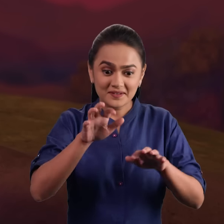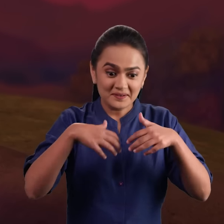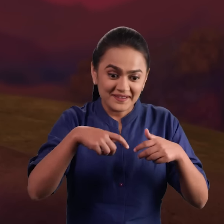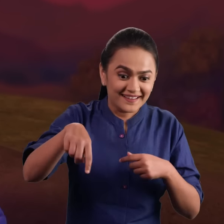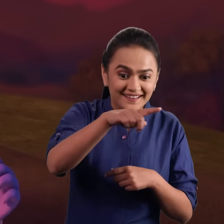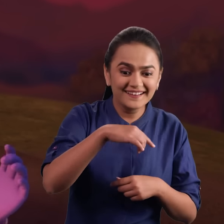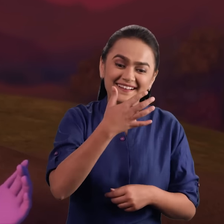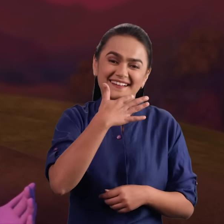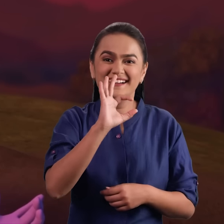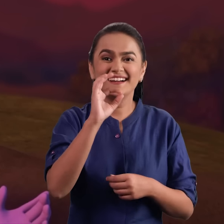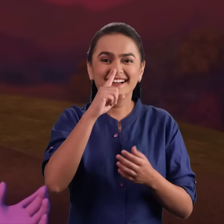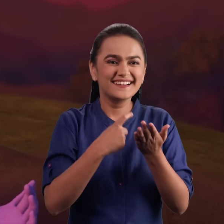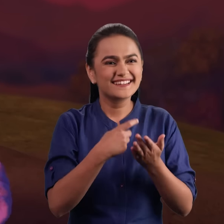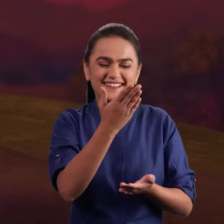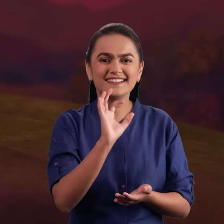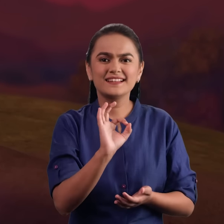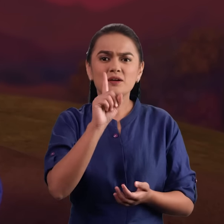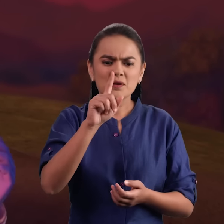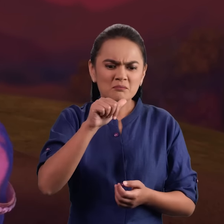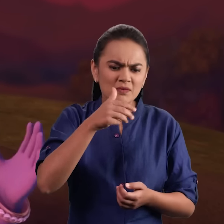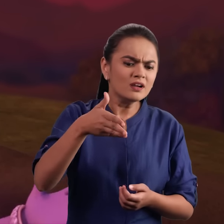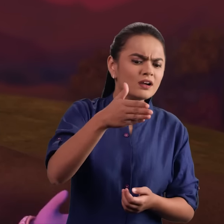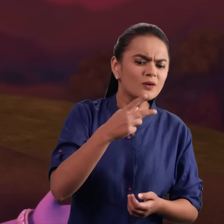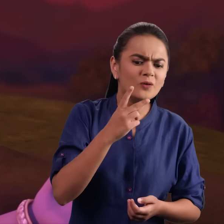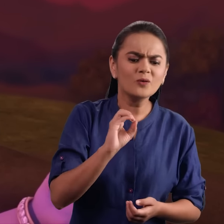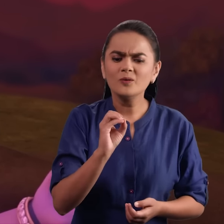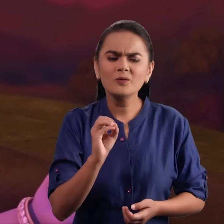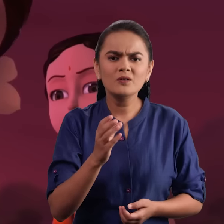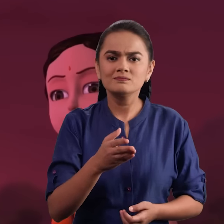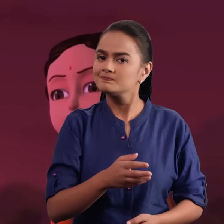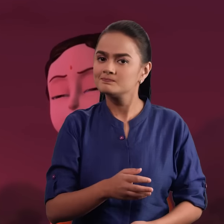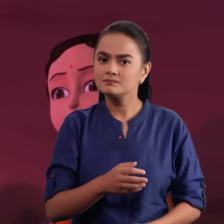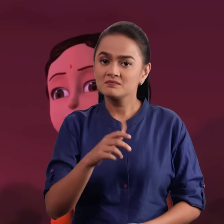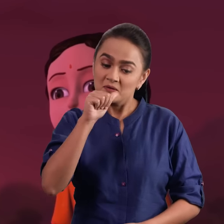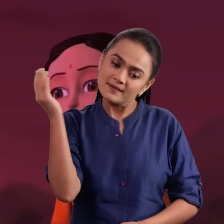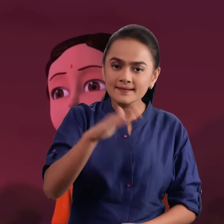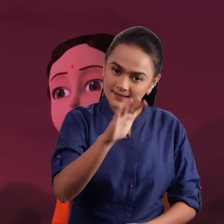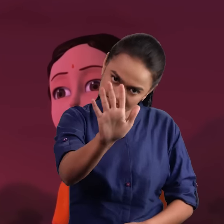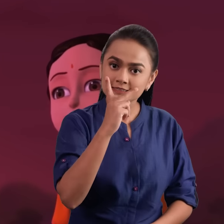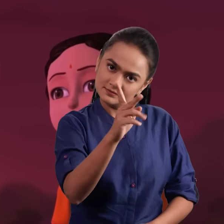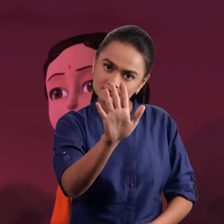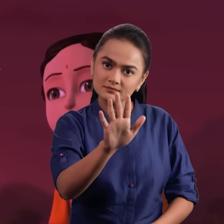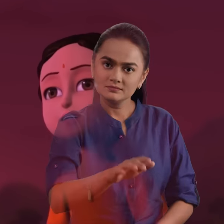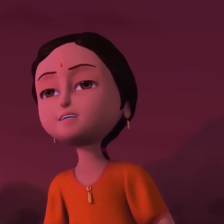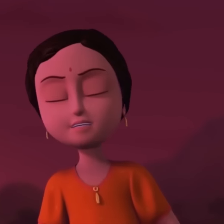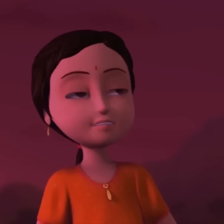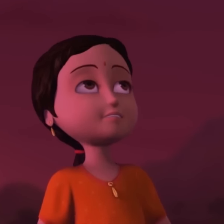बड़ा सुंदर गड्ढा खोदा है तुमने राधा, पर इसमें जल तो दिख नहीं रहा। जल भी आएगा।